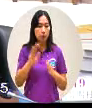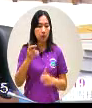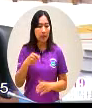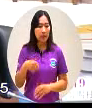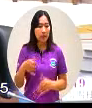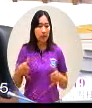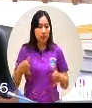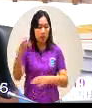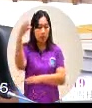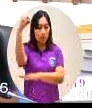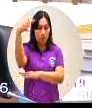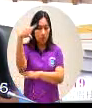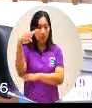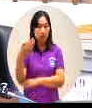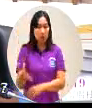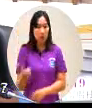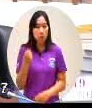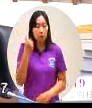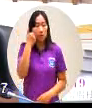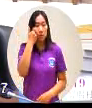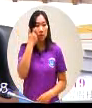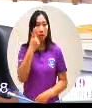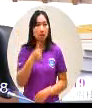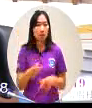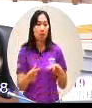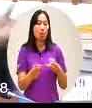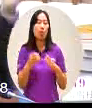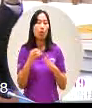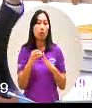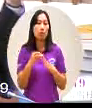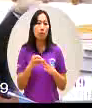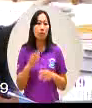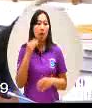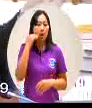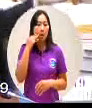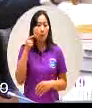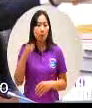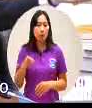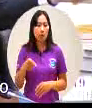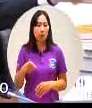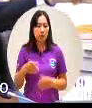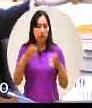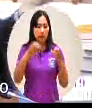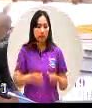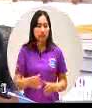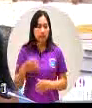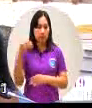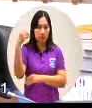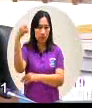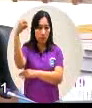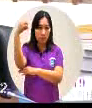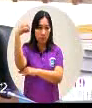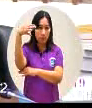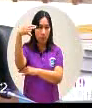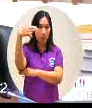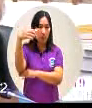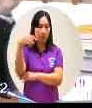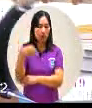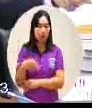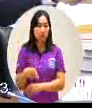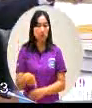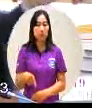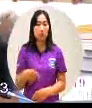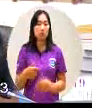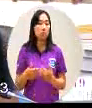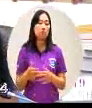公所啦。即马咱市政府无加负担这路顶吼，你即马要加装一排六盏灯，伊算无你装啦。咱的处长做有批个来讲，